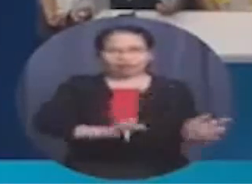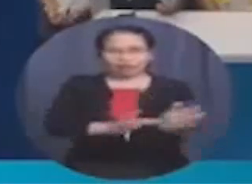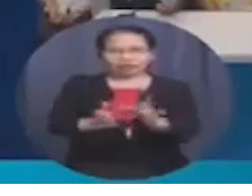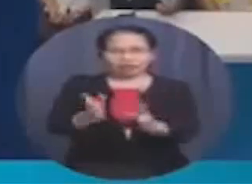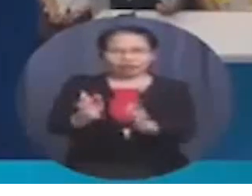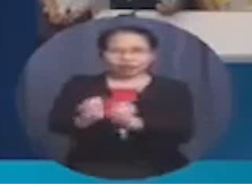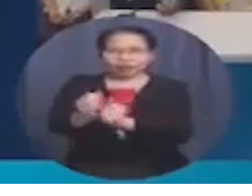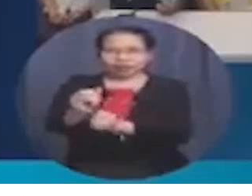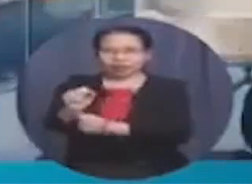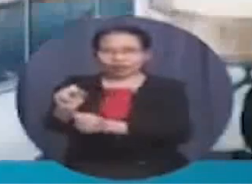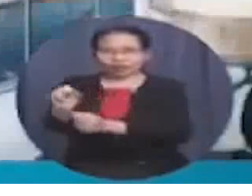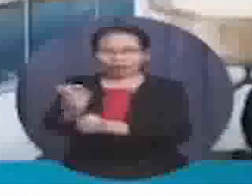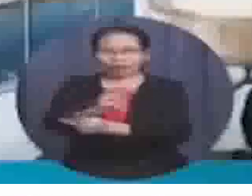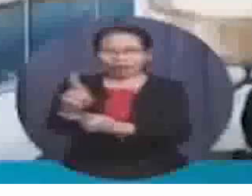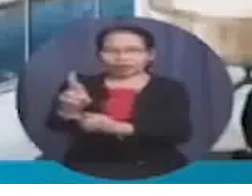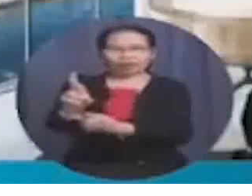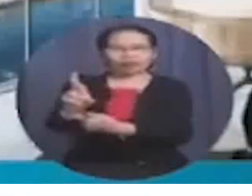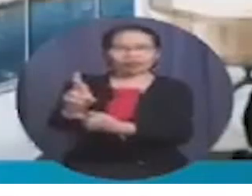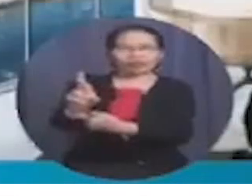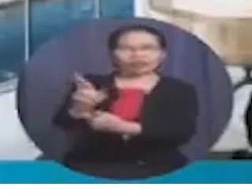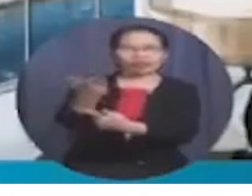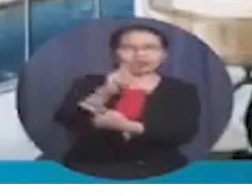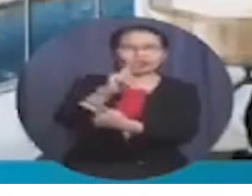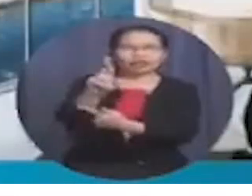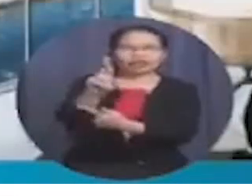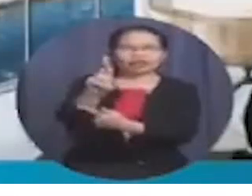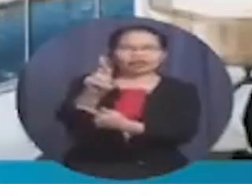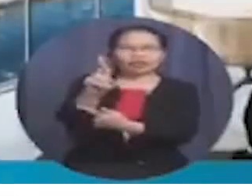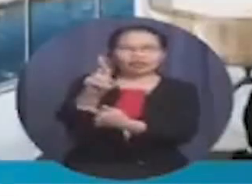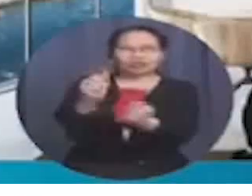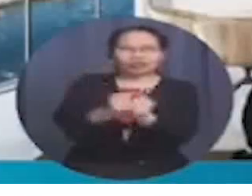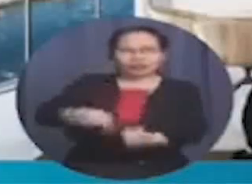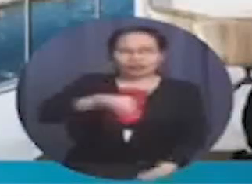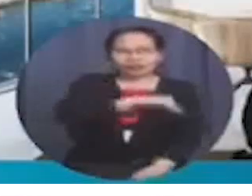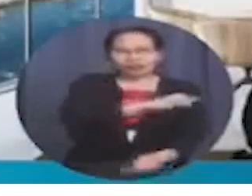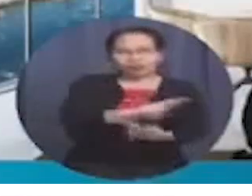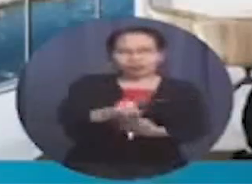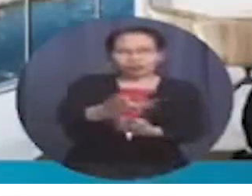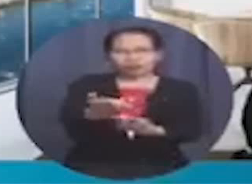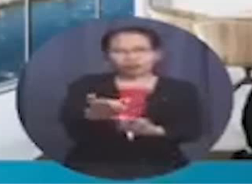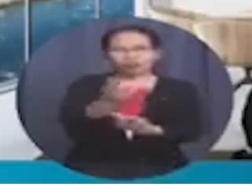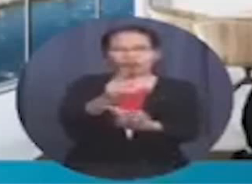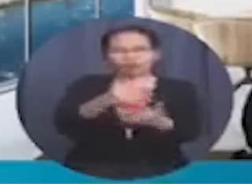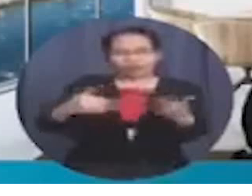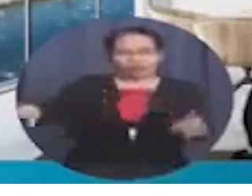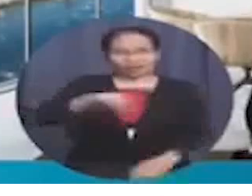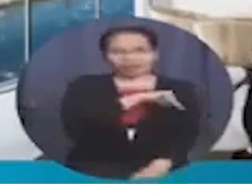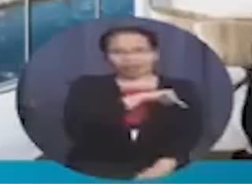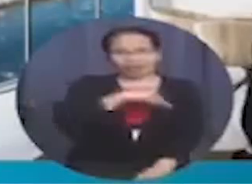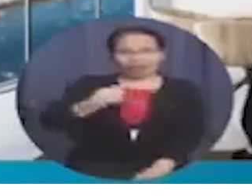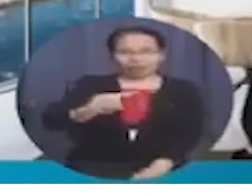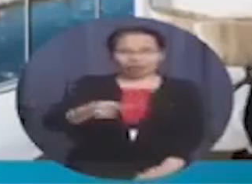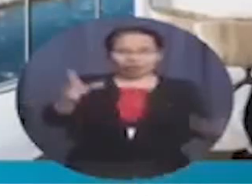ka ba sa kanila? It's either you are with us or you are against us. Ang